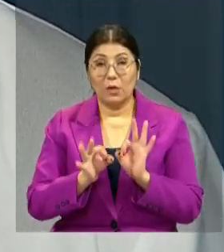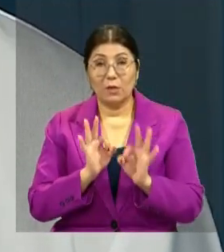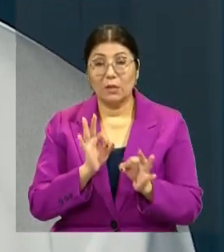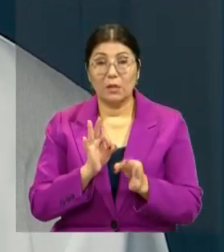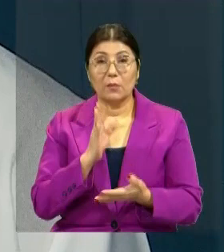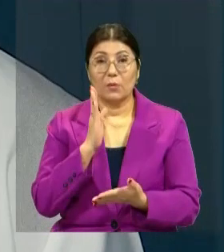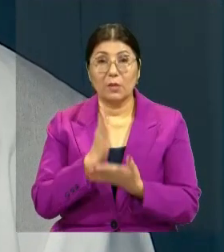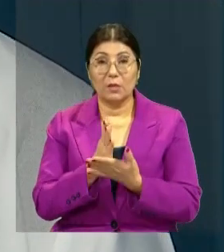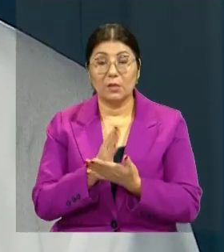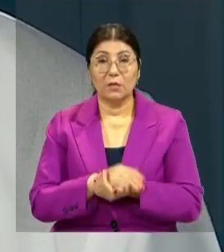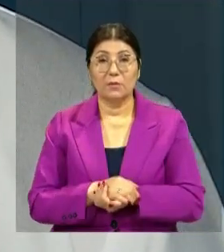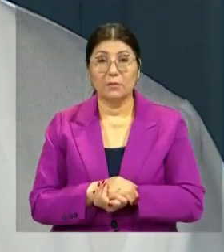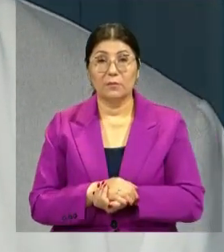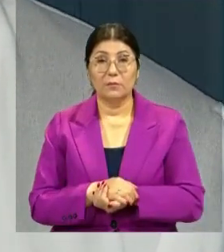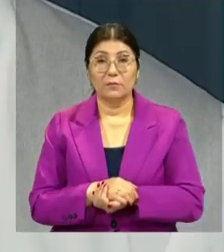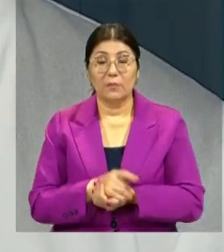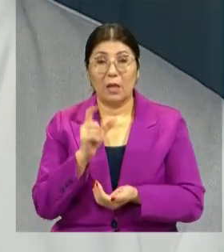түбегейлі өзгертуге де